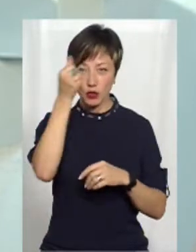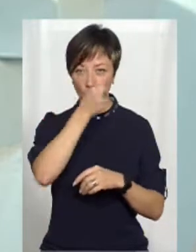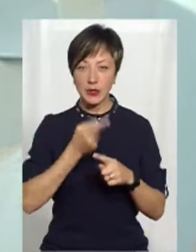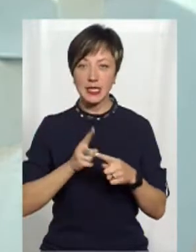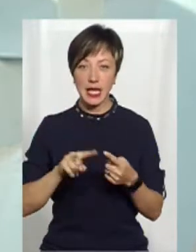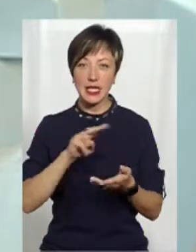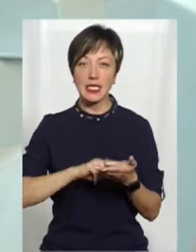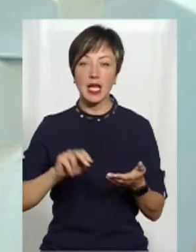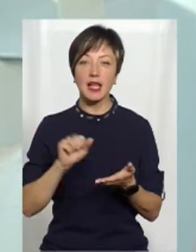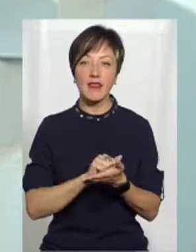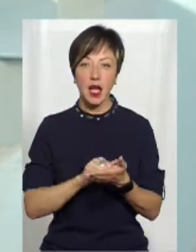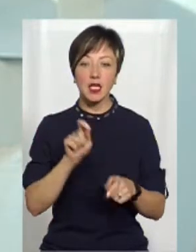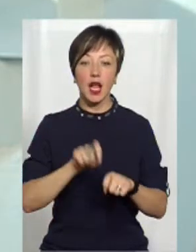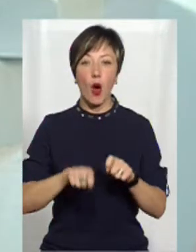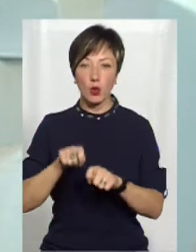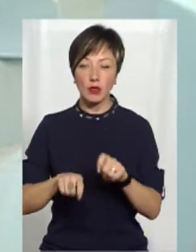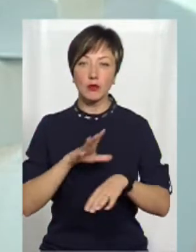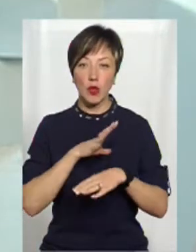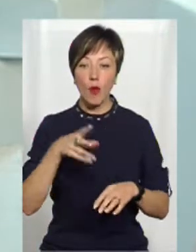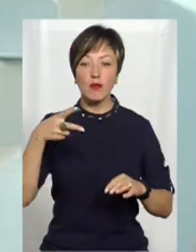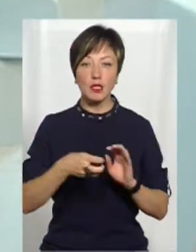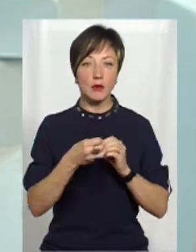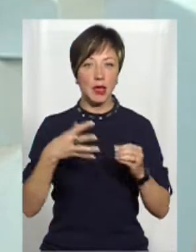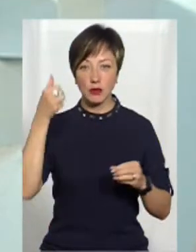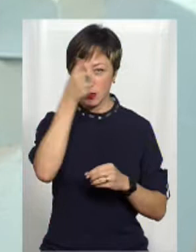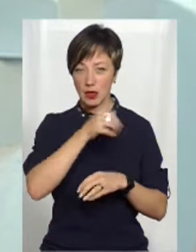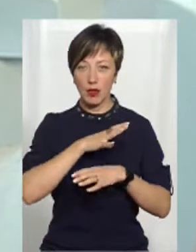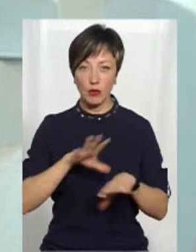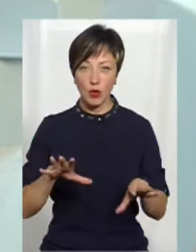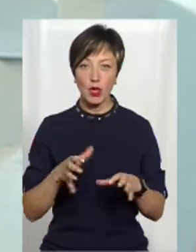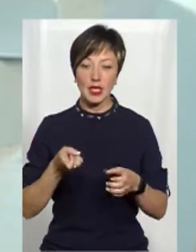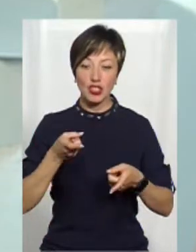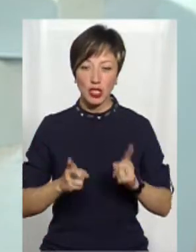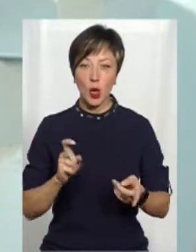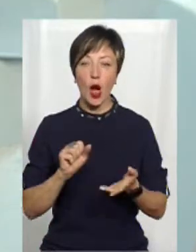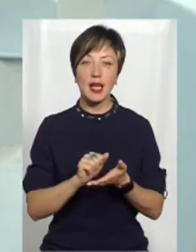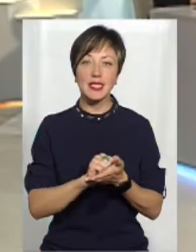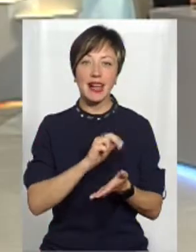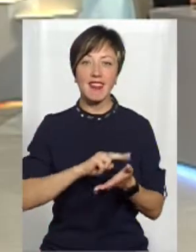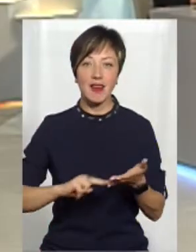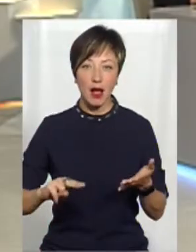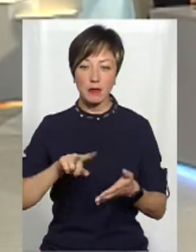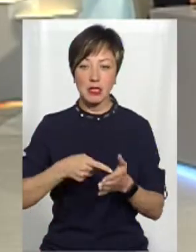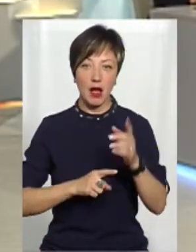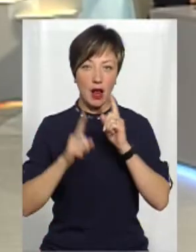цей сертифікаційний аудит проходили, однак в 2015 не проходили, тобто чинного сертифіката міська рада нема.